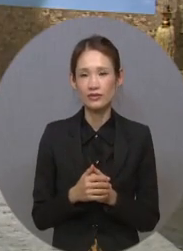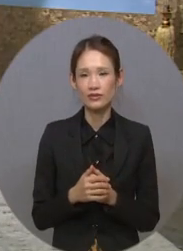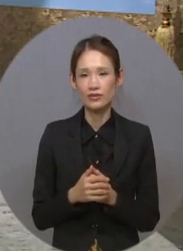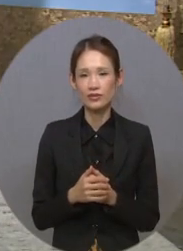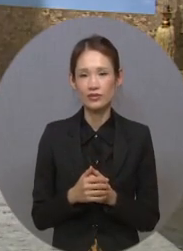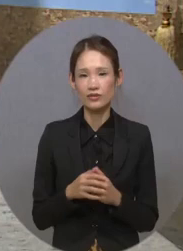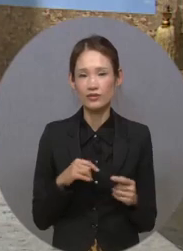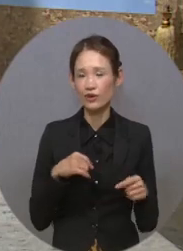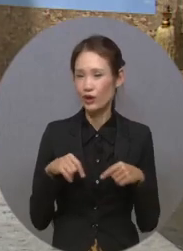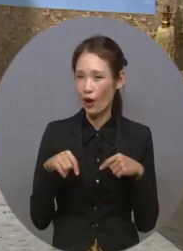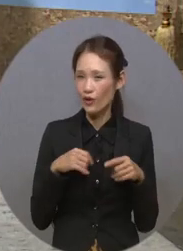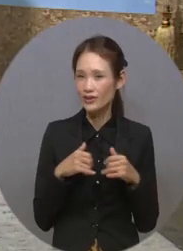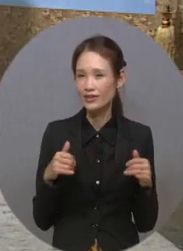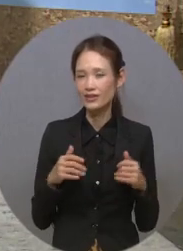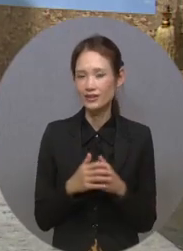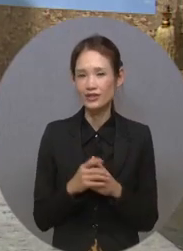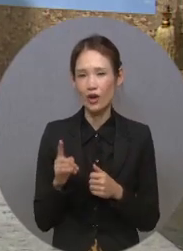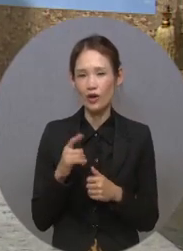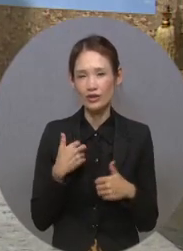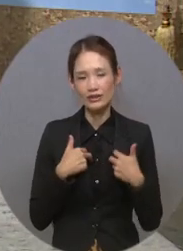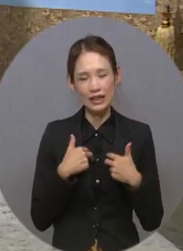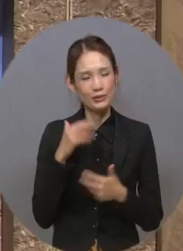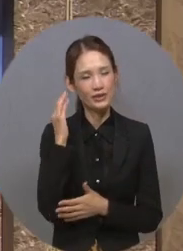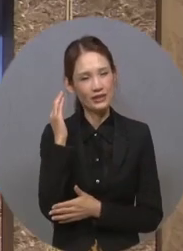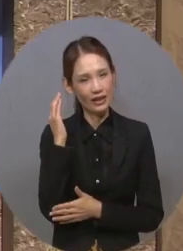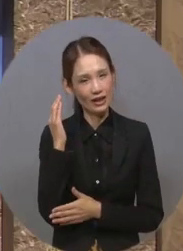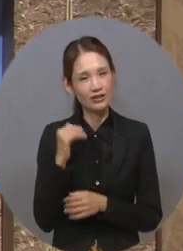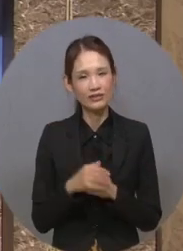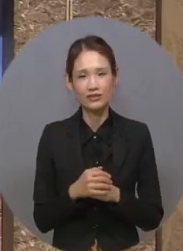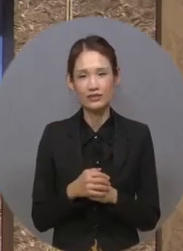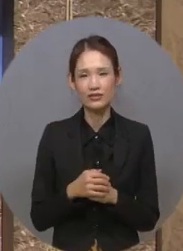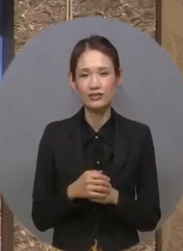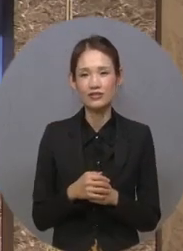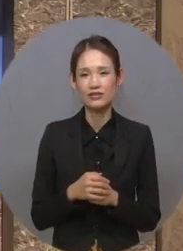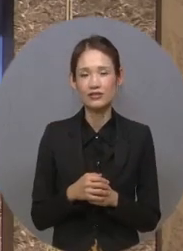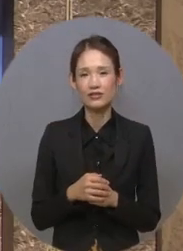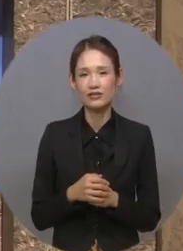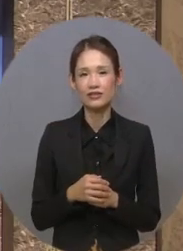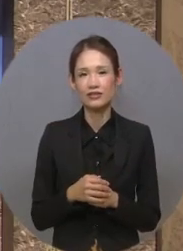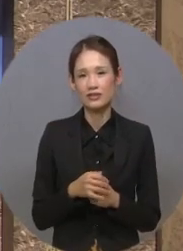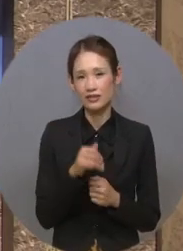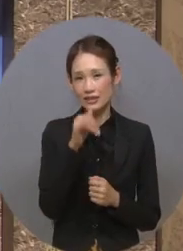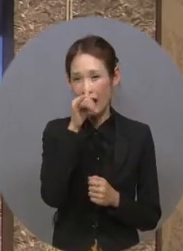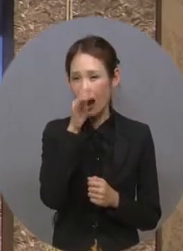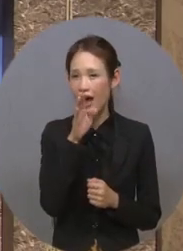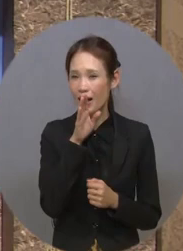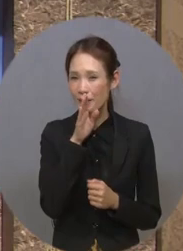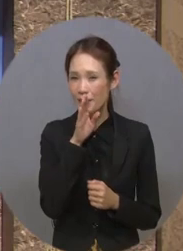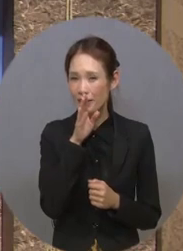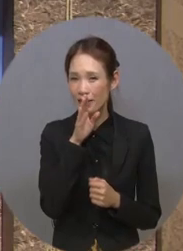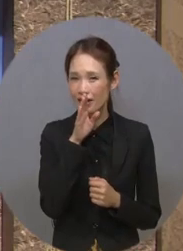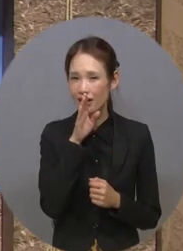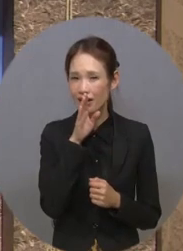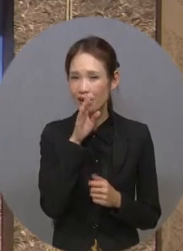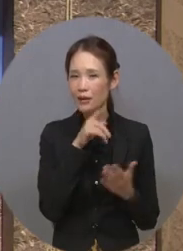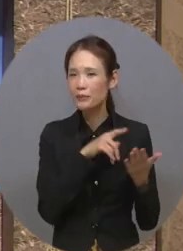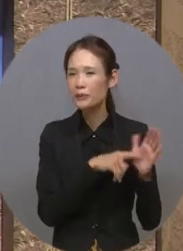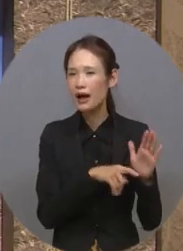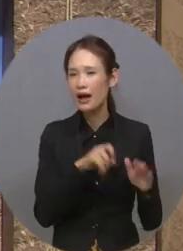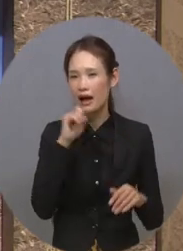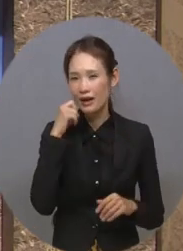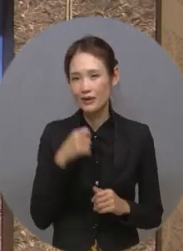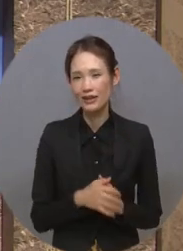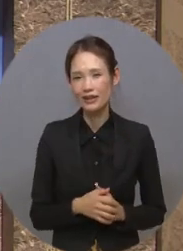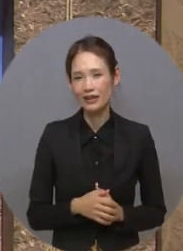이게 정치하는 사람들이 어떤 에피소드나 이런 게 보면 뭐 있긴 있지만 네. 잘 안 밝히잖아요, 솔직히.